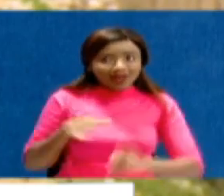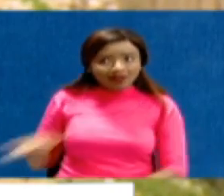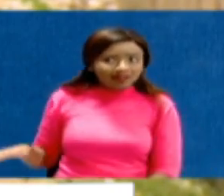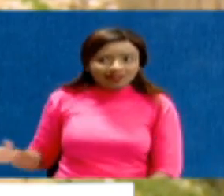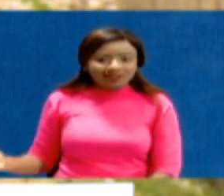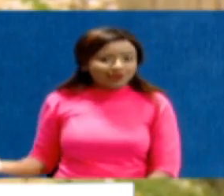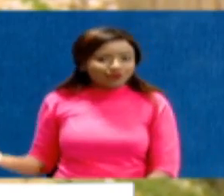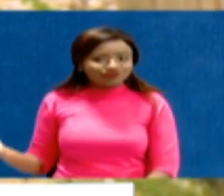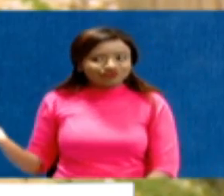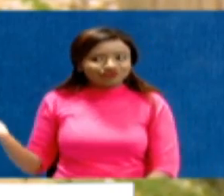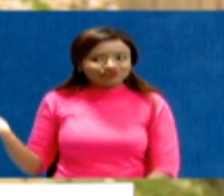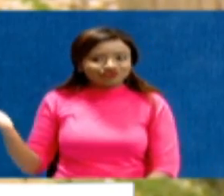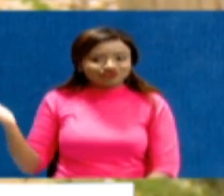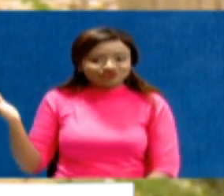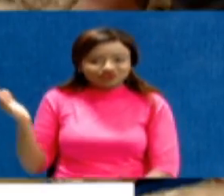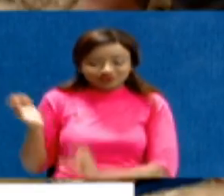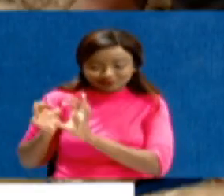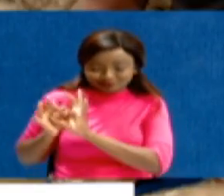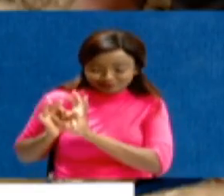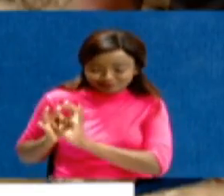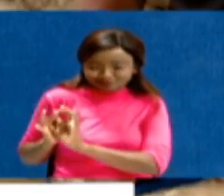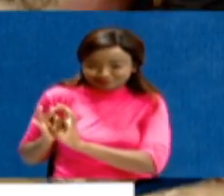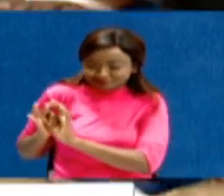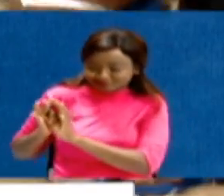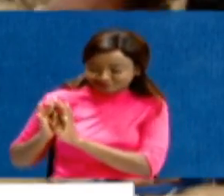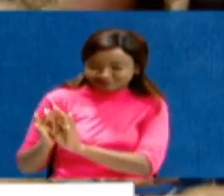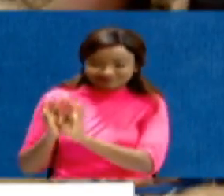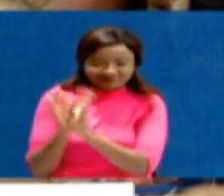yao yanaongezeka. Wamekuwa marafiki,